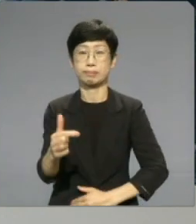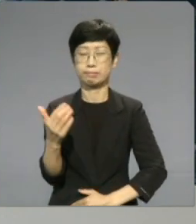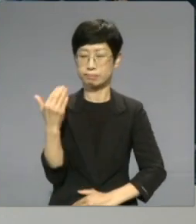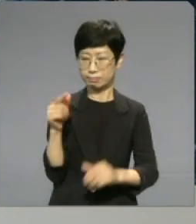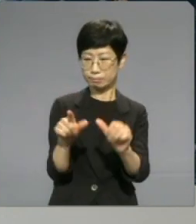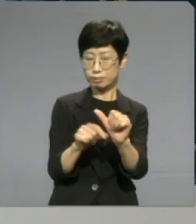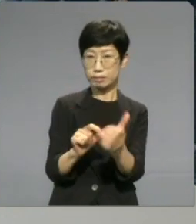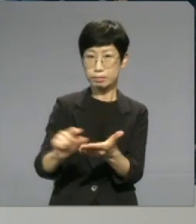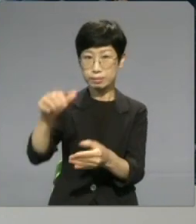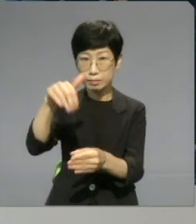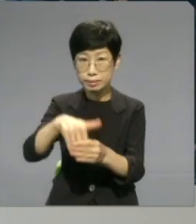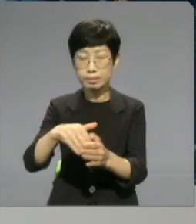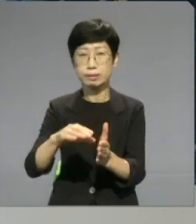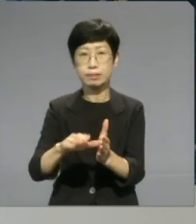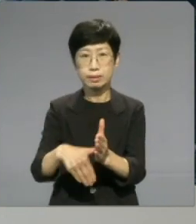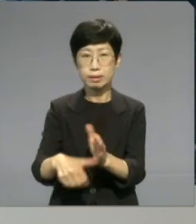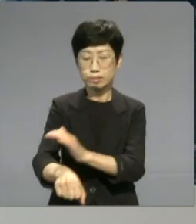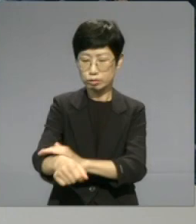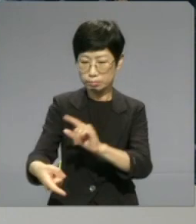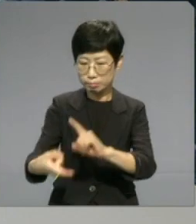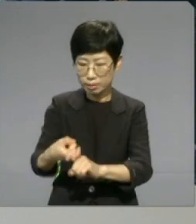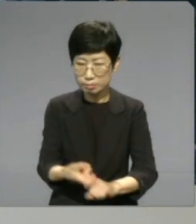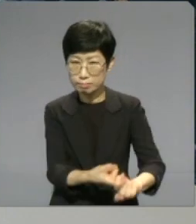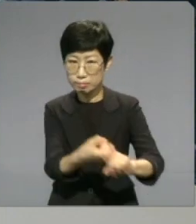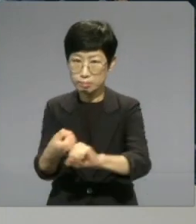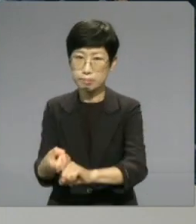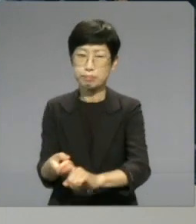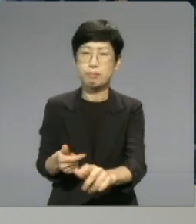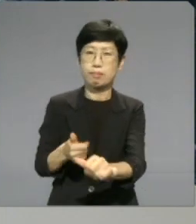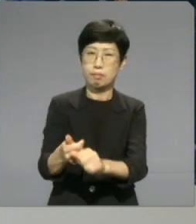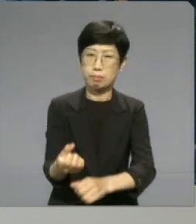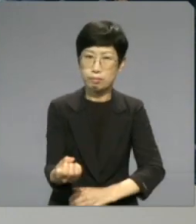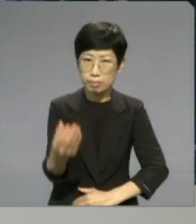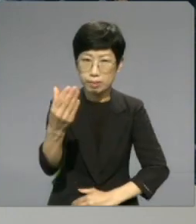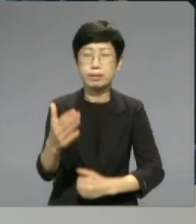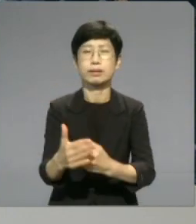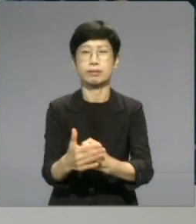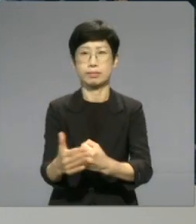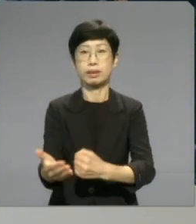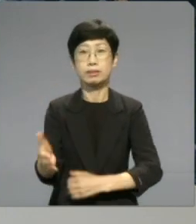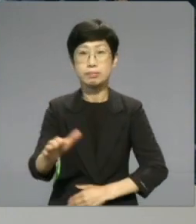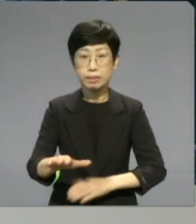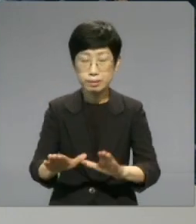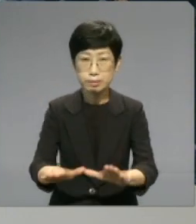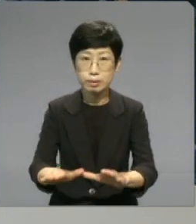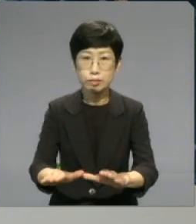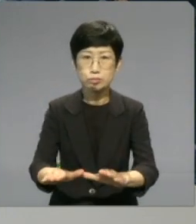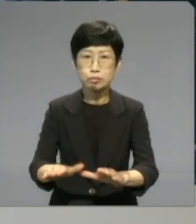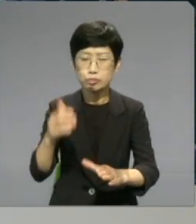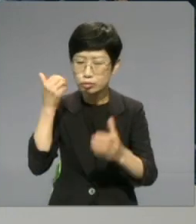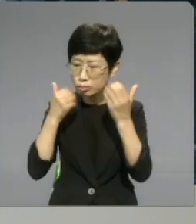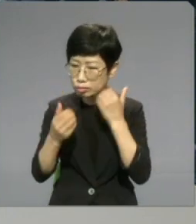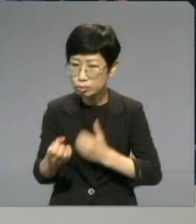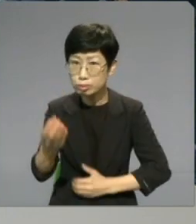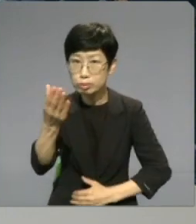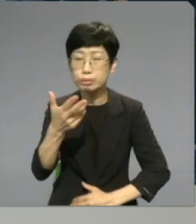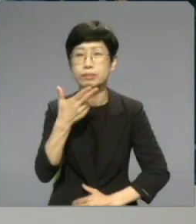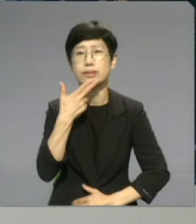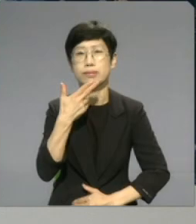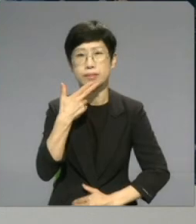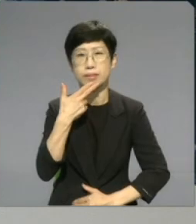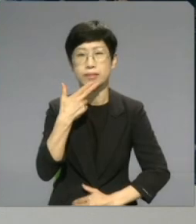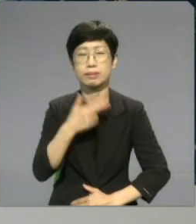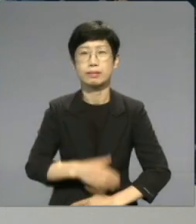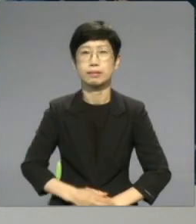5월 지방선거에서 우파연합이 승리를 거뒀다는 점에서 더 그랬는데요. 하지만 이번엔 누구의 승리도 아니었습니다.